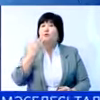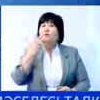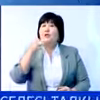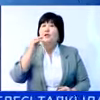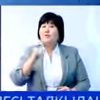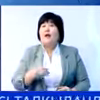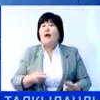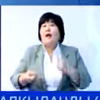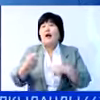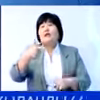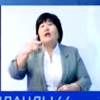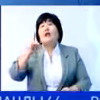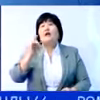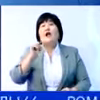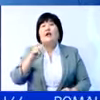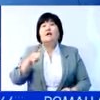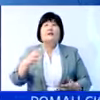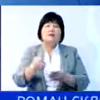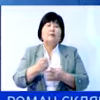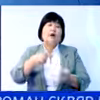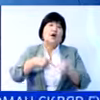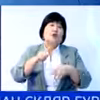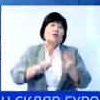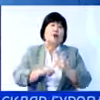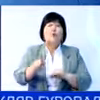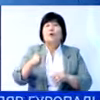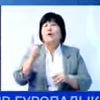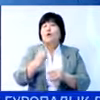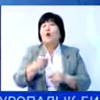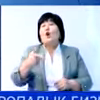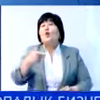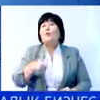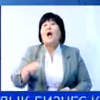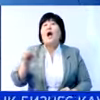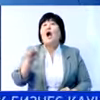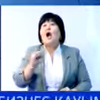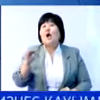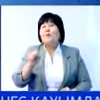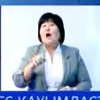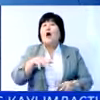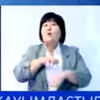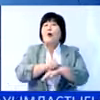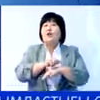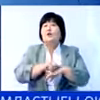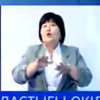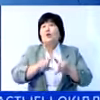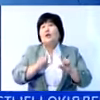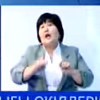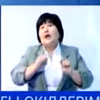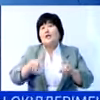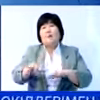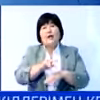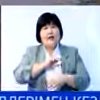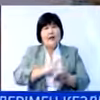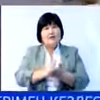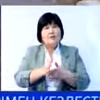көлемінде қайтарымсыз грантқа ие болып кәсібін бастады. Солардың бірі Гүлмира Әбнәбиева массаж орталығын ашып халыққа қызмет